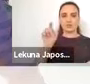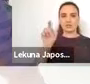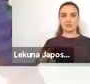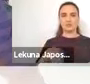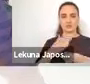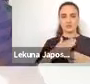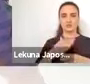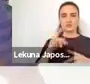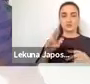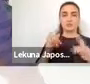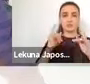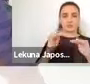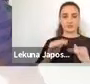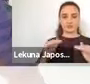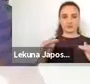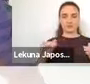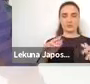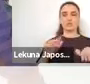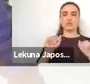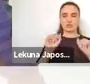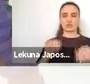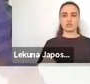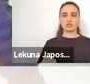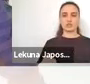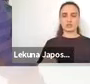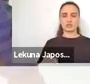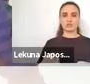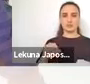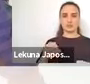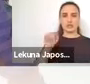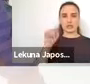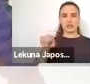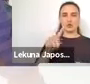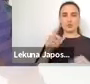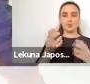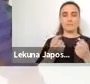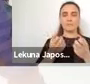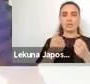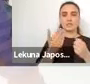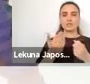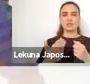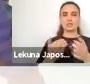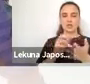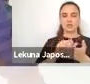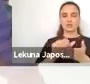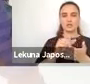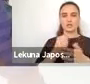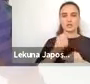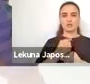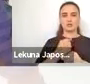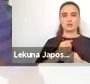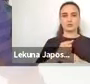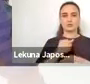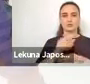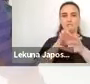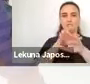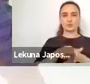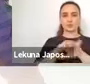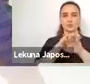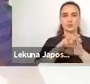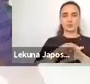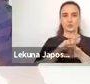და ბავშვი და შეიძლება იქ რომ პლასტელინისგან გამოძერწო რაღაცა კუ რომელიც